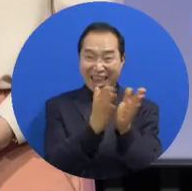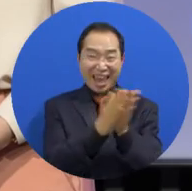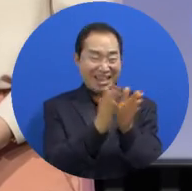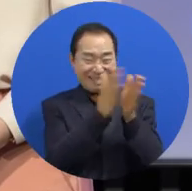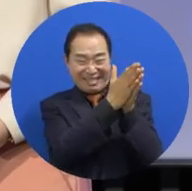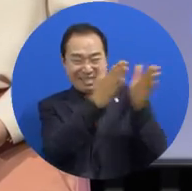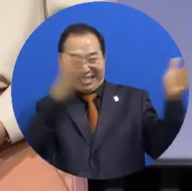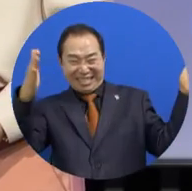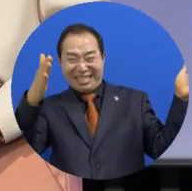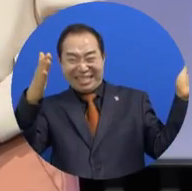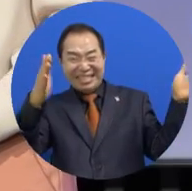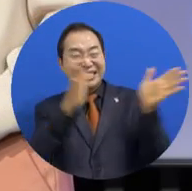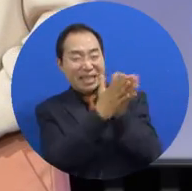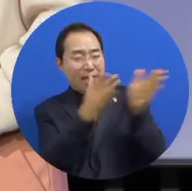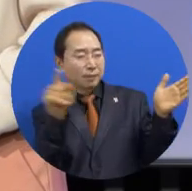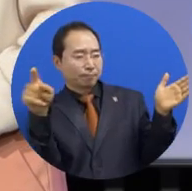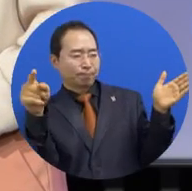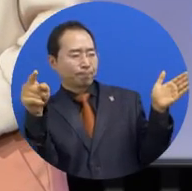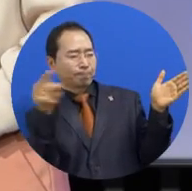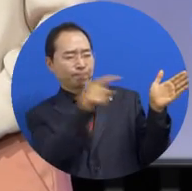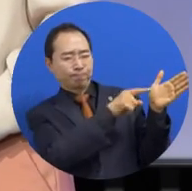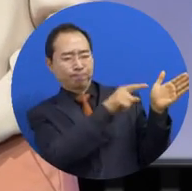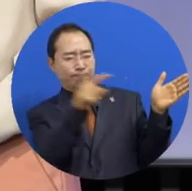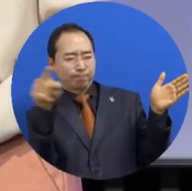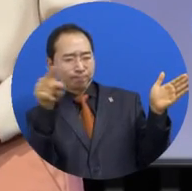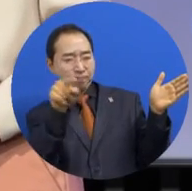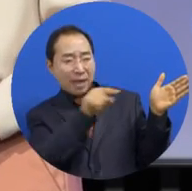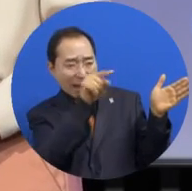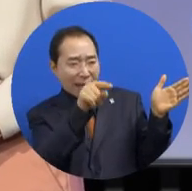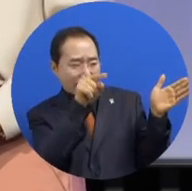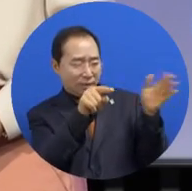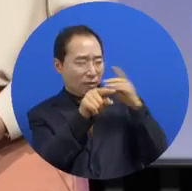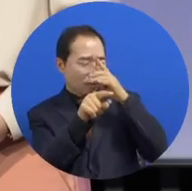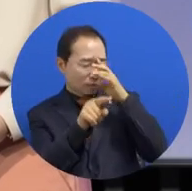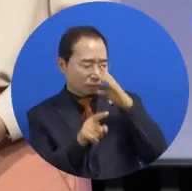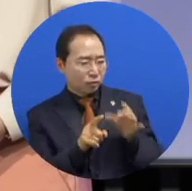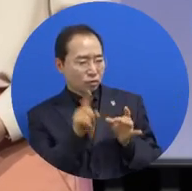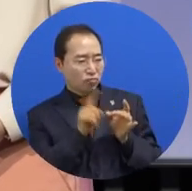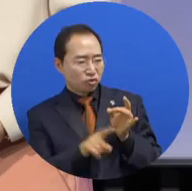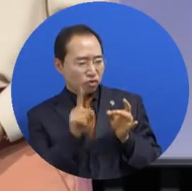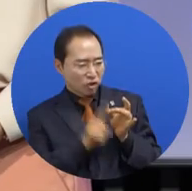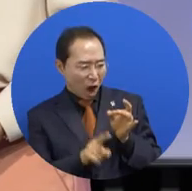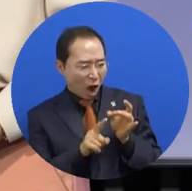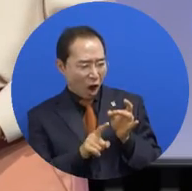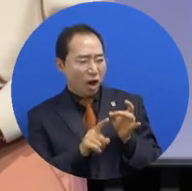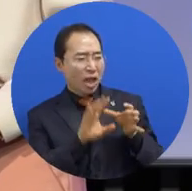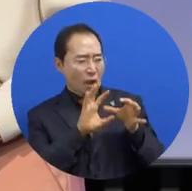베스트셀러였던 이 고전 안에서 이제 주역과 불경의 그 막